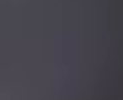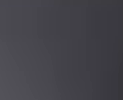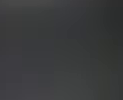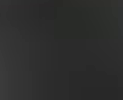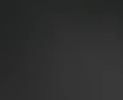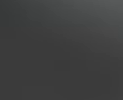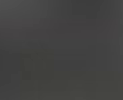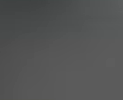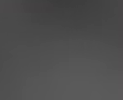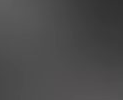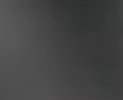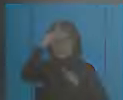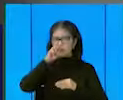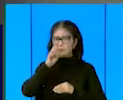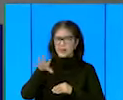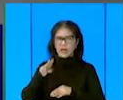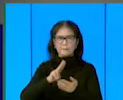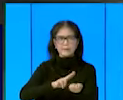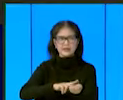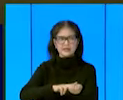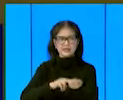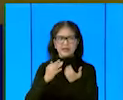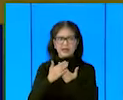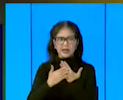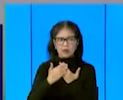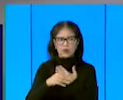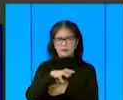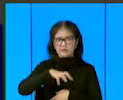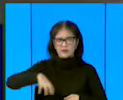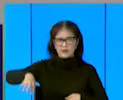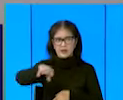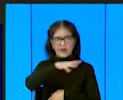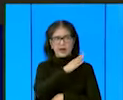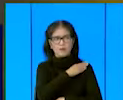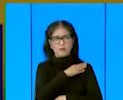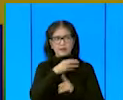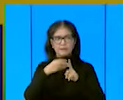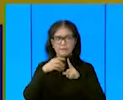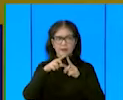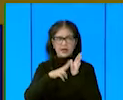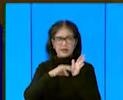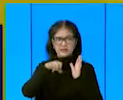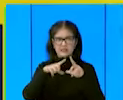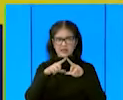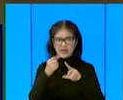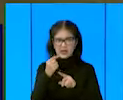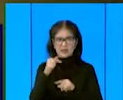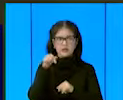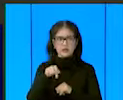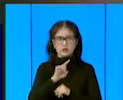Pihak rumah sakit menyebut pasien yang dirawat berasal dari berbagai daerah seperti Kabupaten Banjar, Batola, Banjarbaru, Hulu Sungai